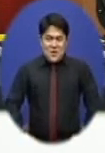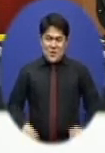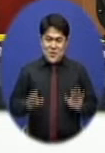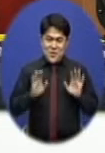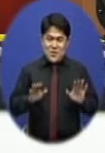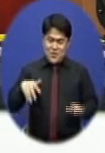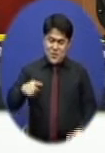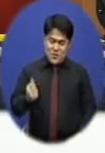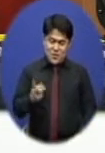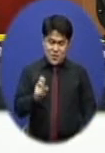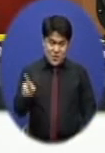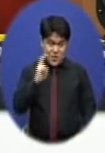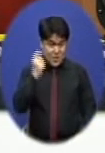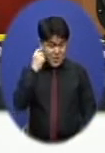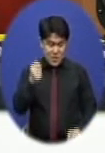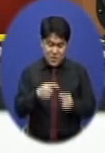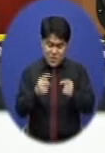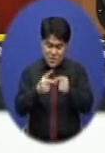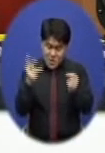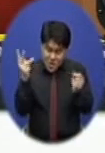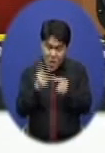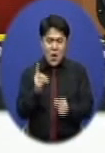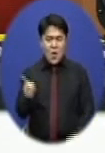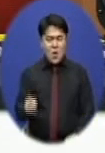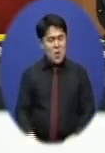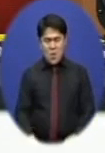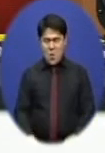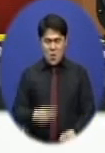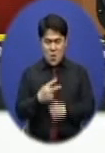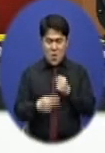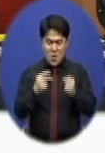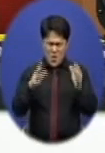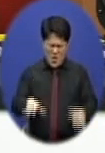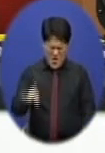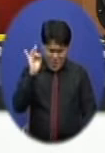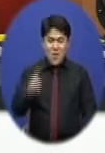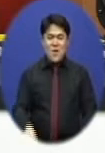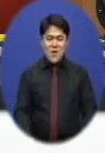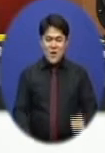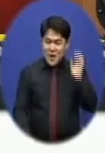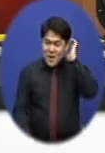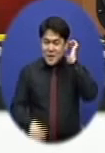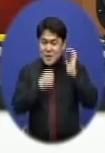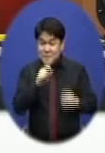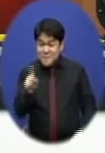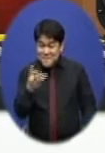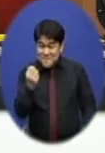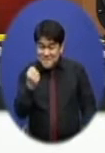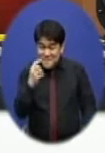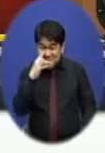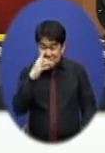참 춘향아 뭐 세 번 나오니까 일이 났습니다. 오늘 예 2년 만에 처음 일인 것 같습니다. 예. 네, 점수 몇 표